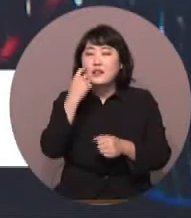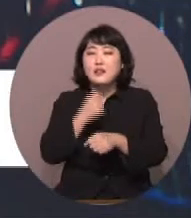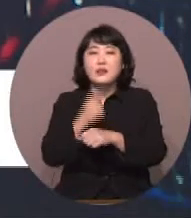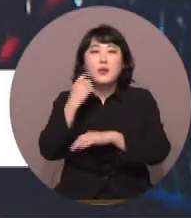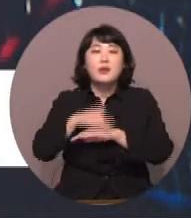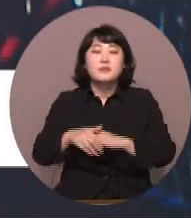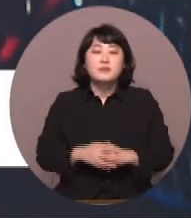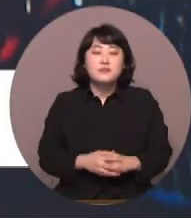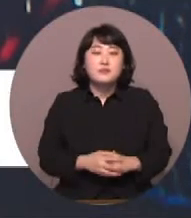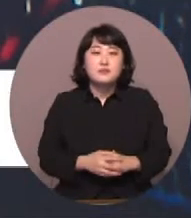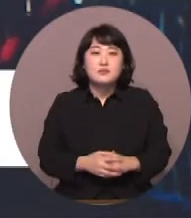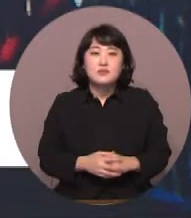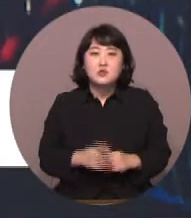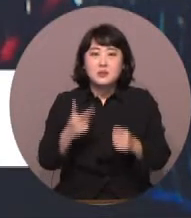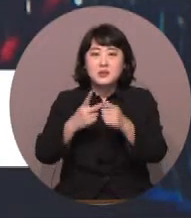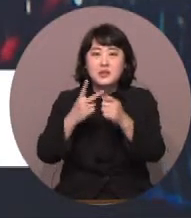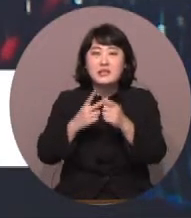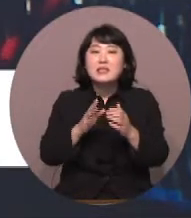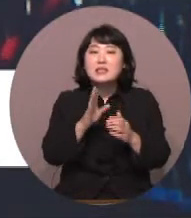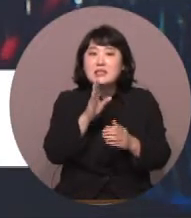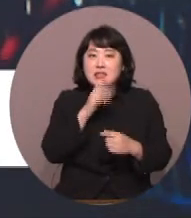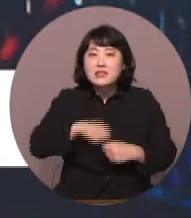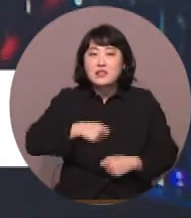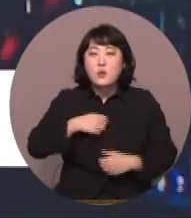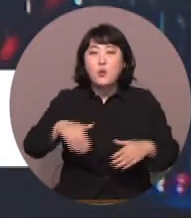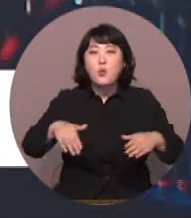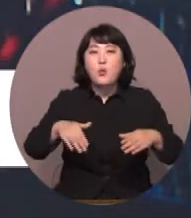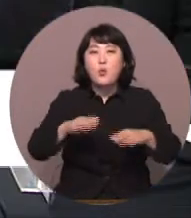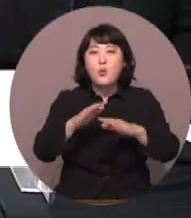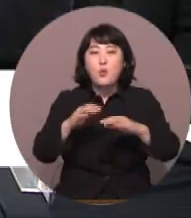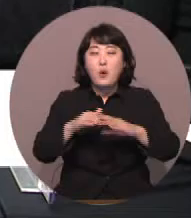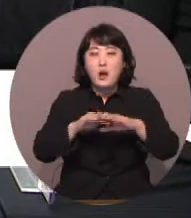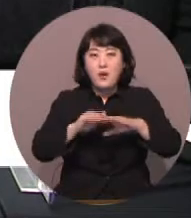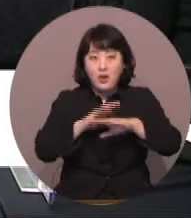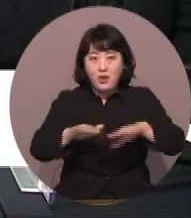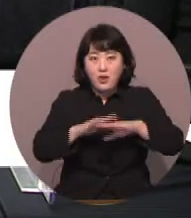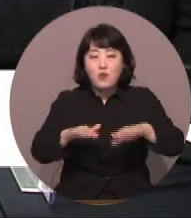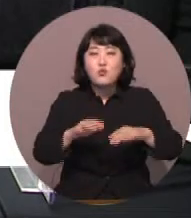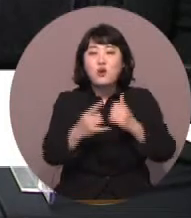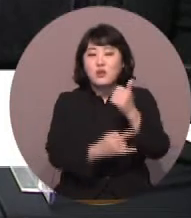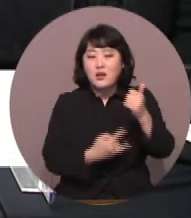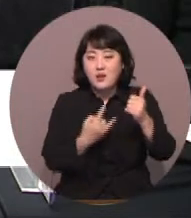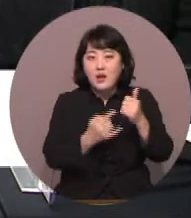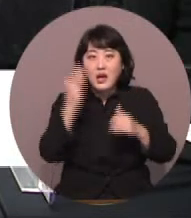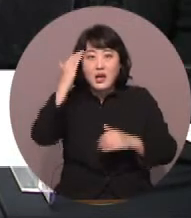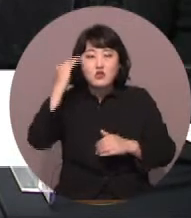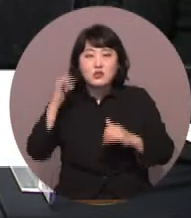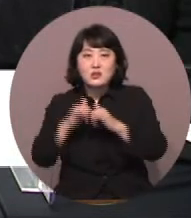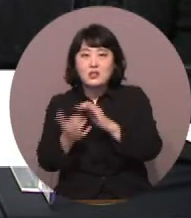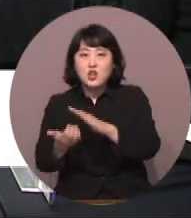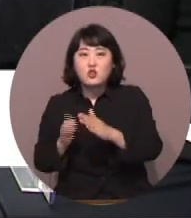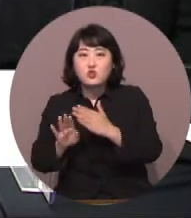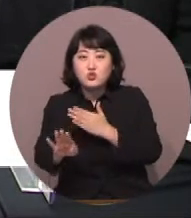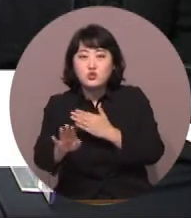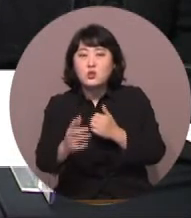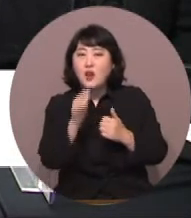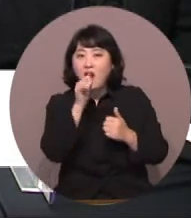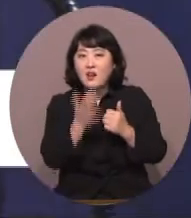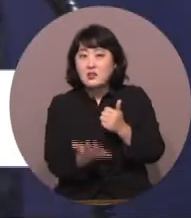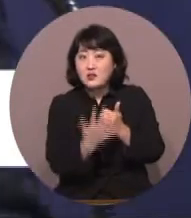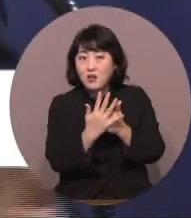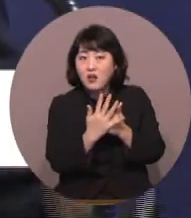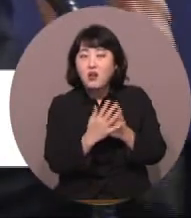이기진 실황을 위원회가 22번째 조사개시 사건 으로 한국전쟁 전 후 대전 등에서 발생한 형무소 재소자